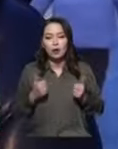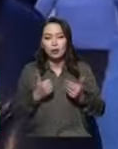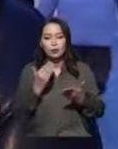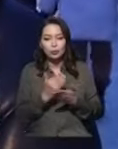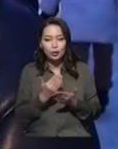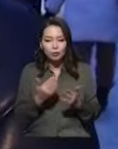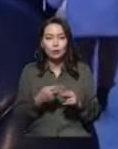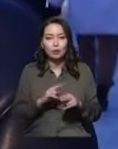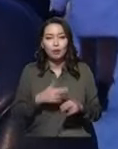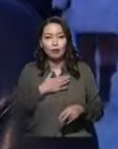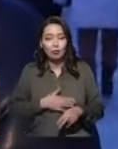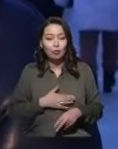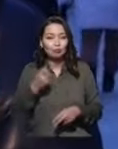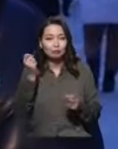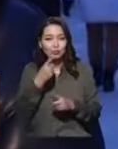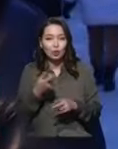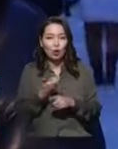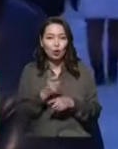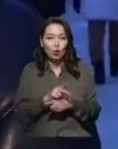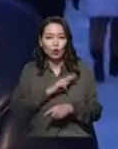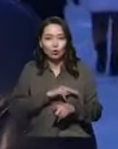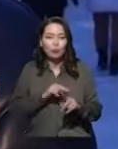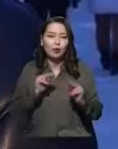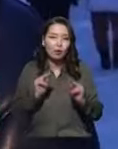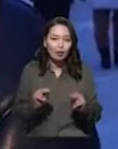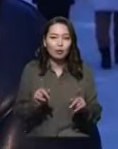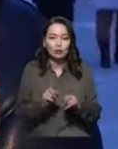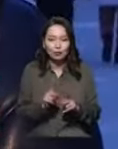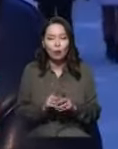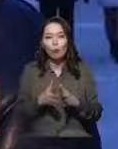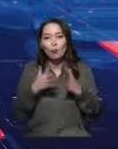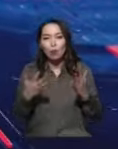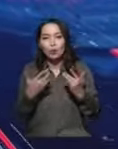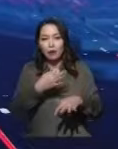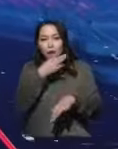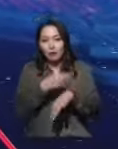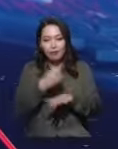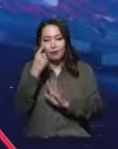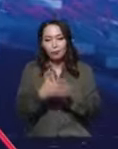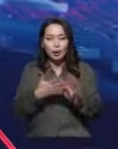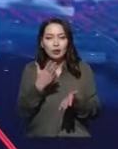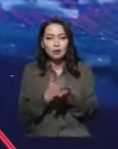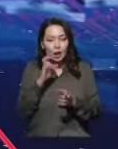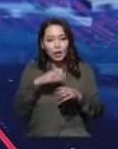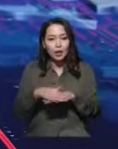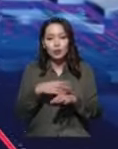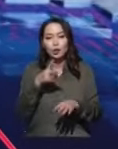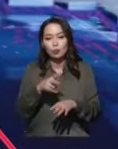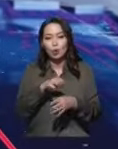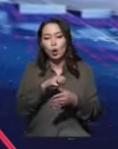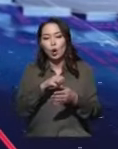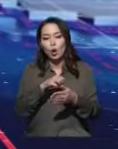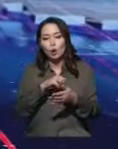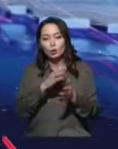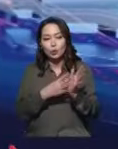ризашылығын естігенде, бұл жұмыстың шын мәнінде адал, сауабы мол екенін түсінеміз. Елімізде 2098 адам іс-түссіз